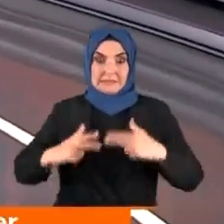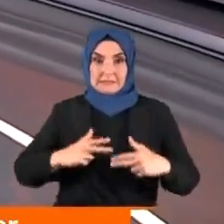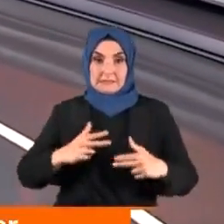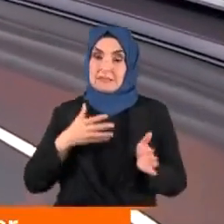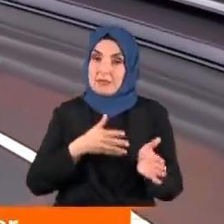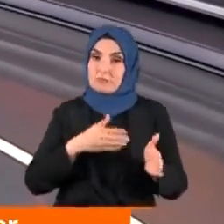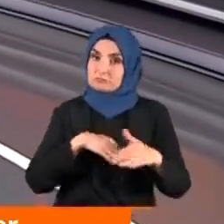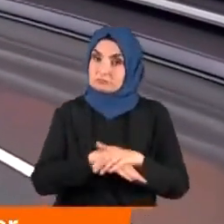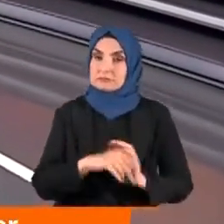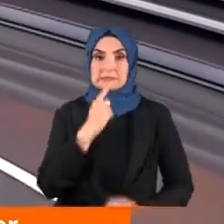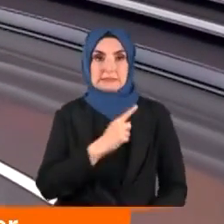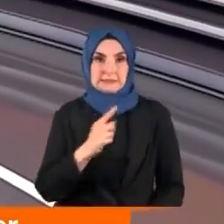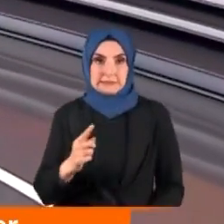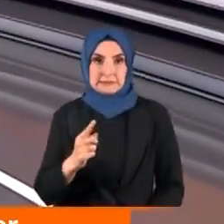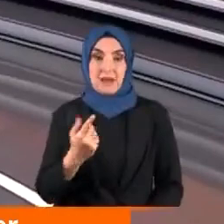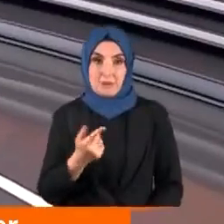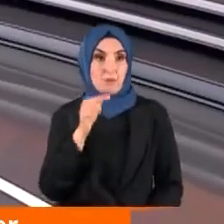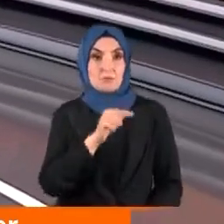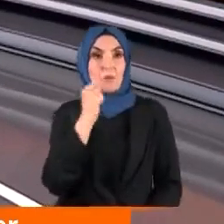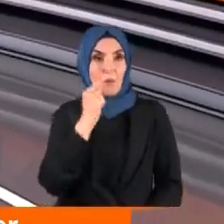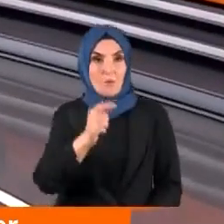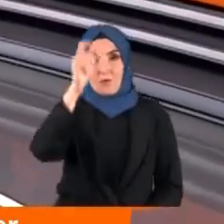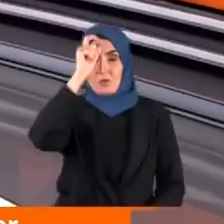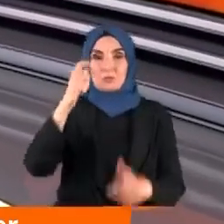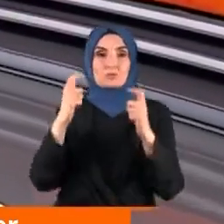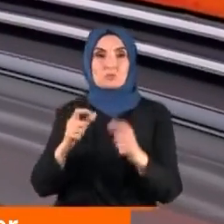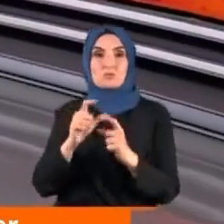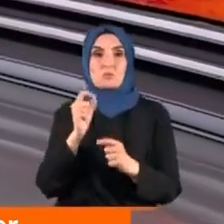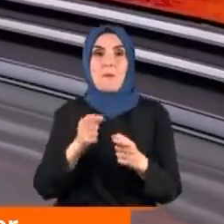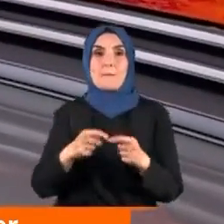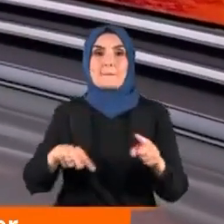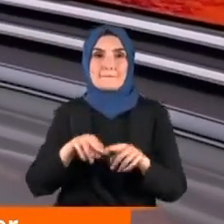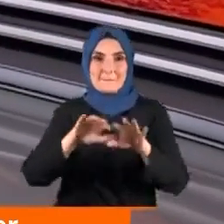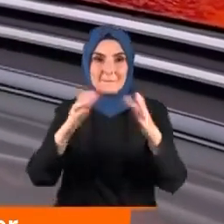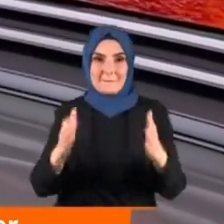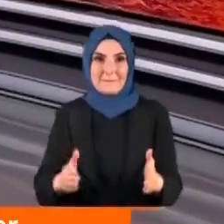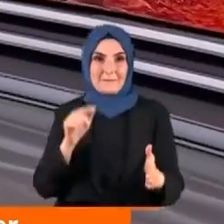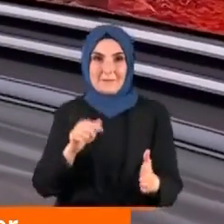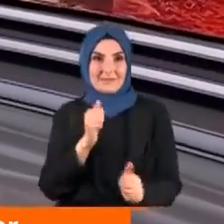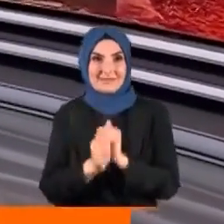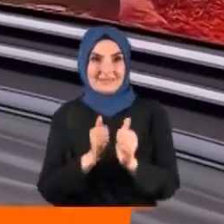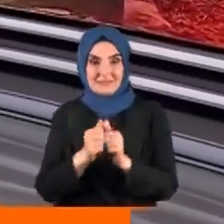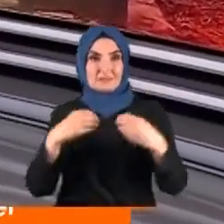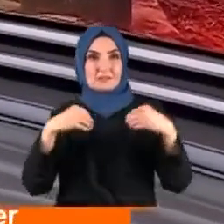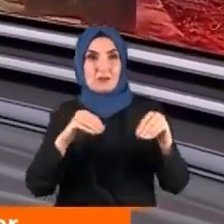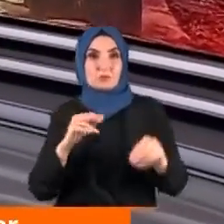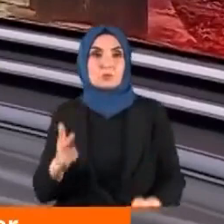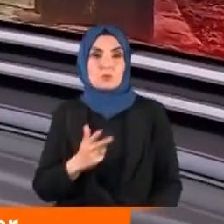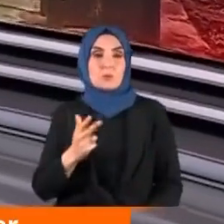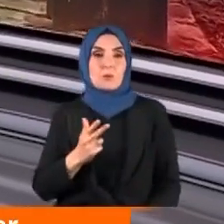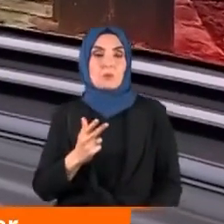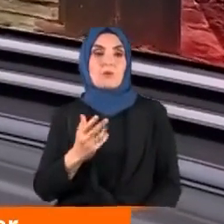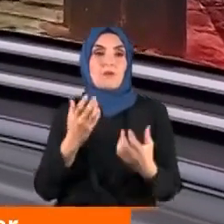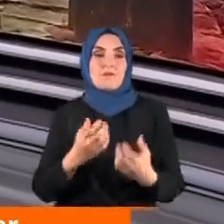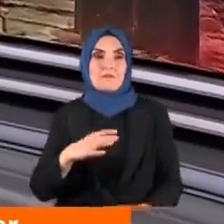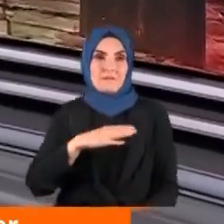durum Türkiye'deki soba ihracatçıları açısından bir satış patlamasına dönüştü. Özellikle Kuzey Avrupa ülkelerinden Türk firmalara